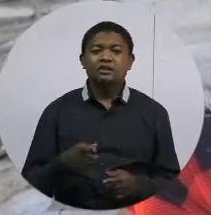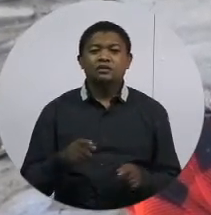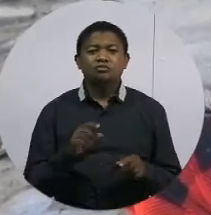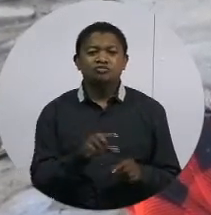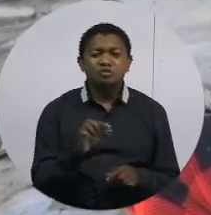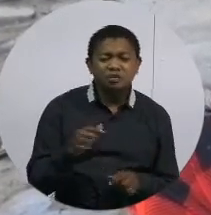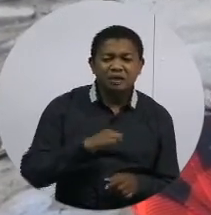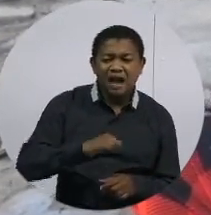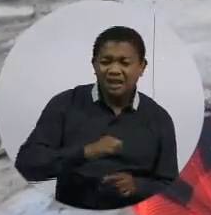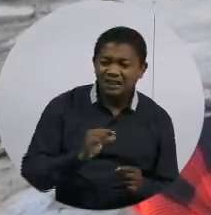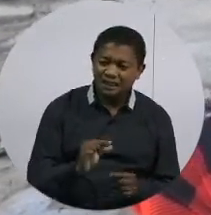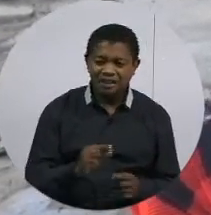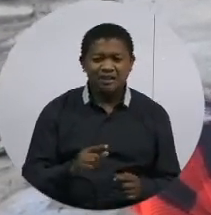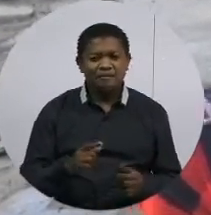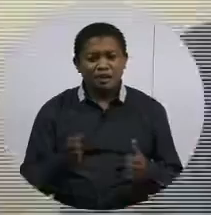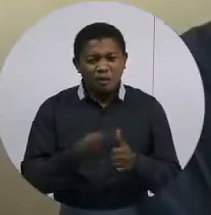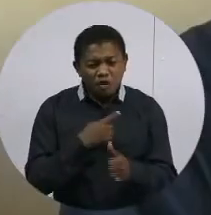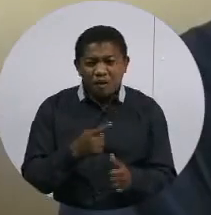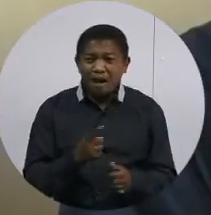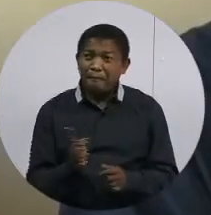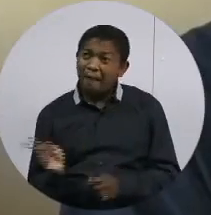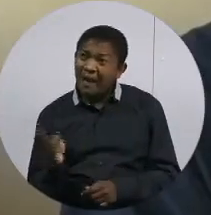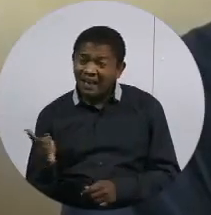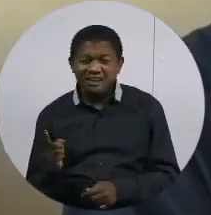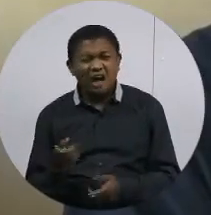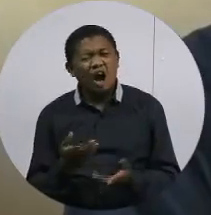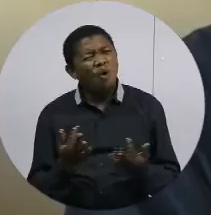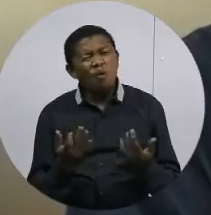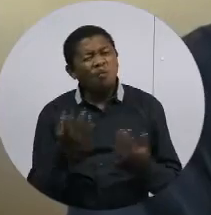zany no tokony atao entana sakafo hoanina zana